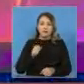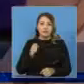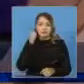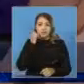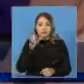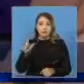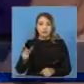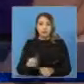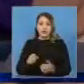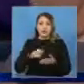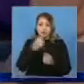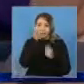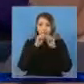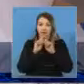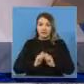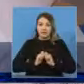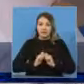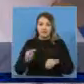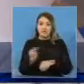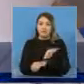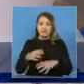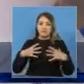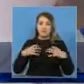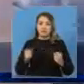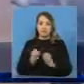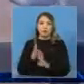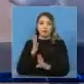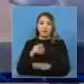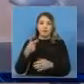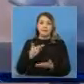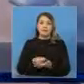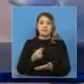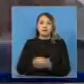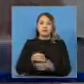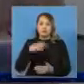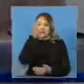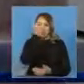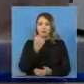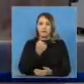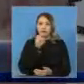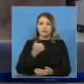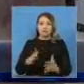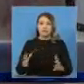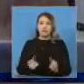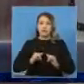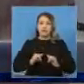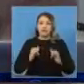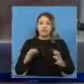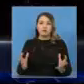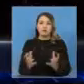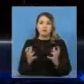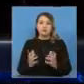подарочные сертификаты на оздоровительные процедуры. В свою же очередь, пенсионеры выразили слова благодарности за почет и